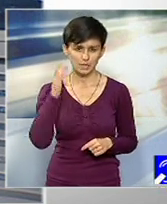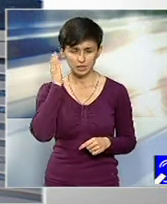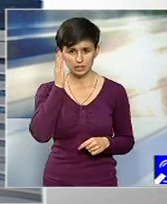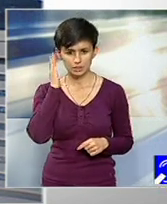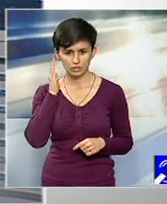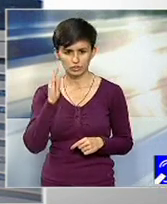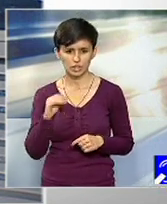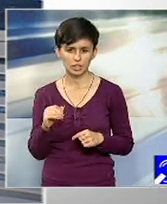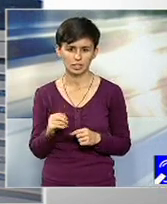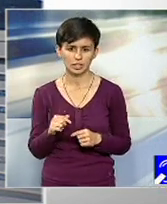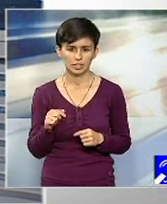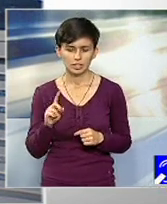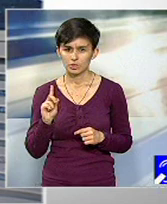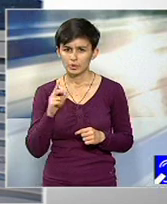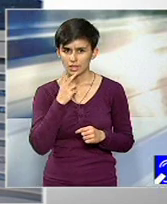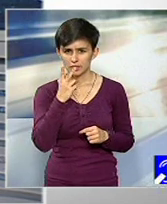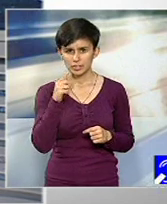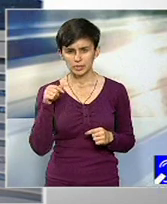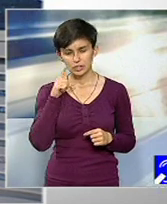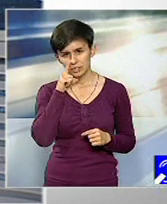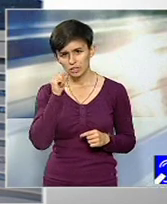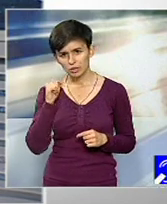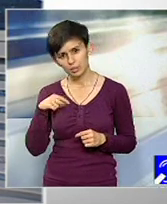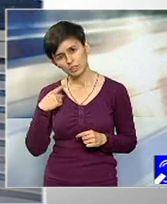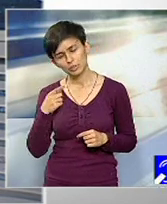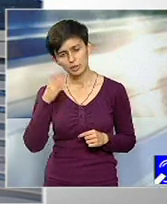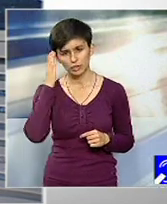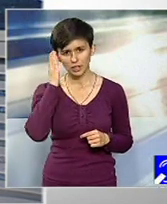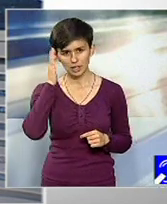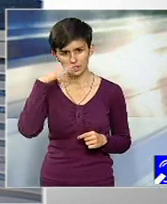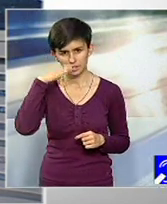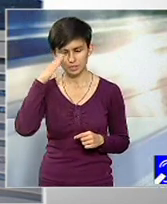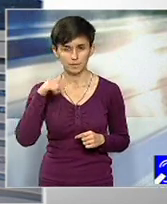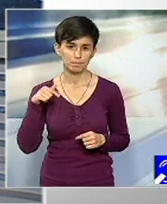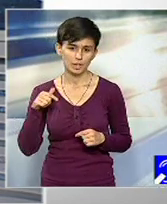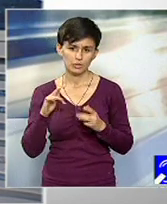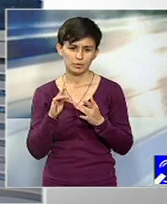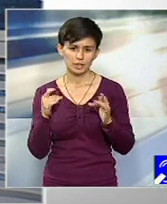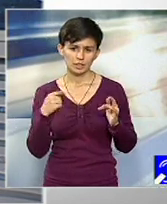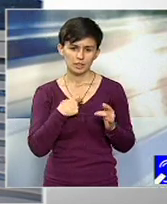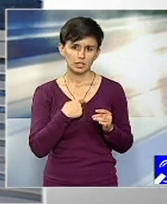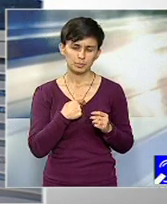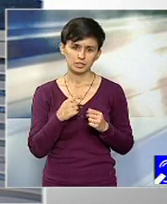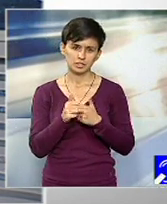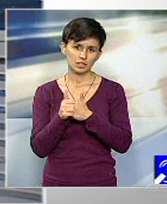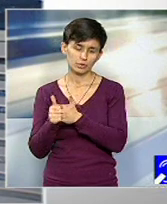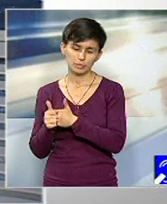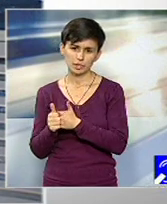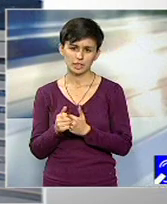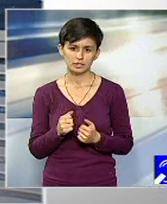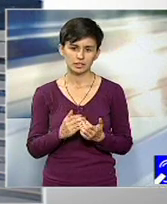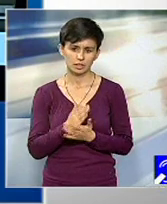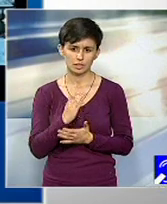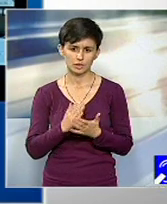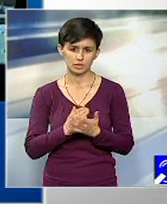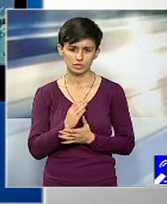cu oamenii aceia nu te-ai mai întâlnit probabil până în ziua următoare. Acum, în mediul virtual, te pot urmări 24 de ore. Să